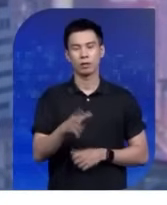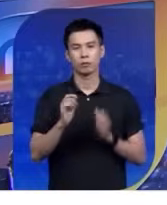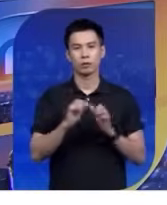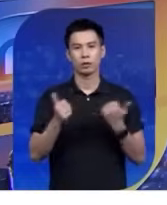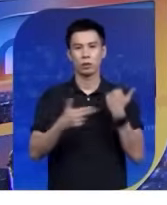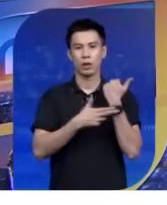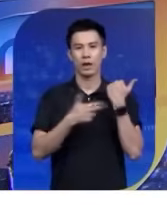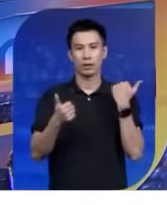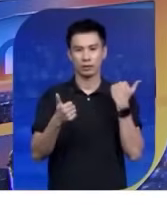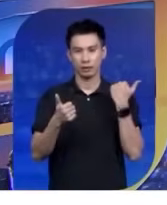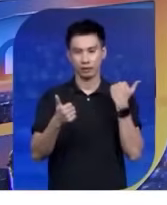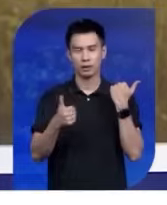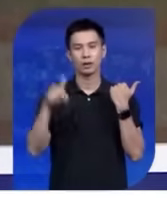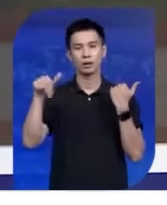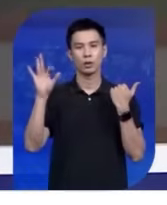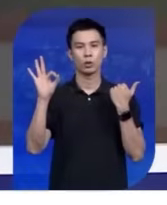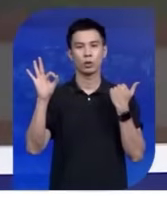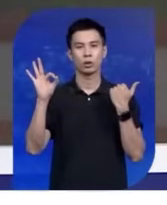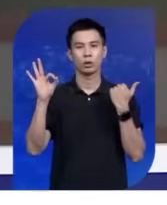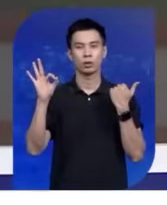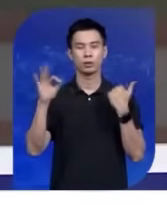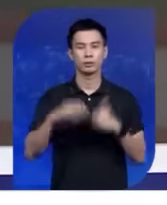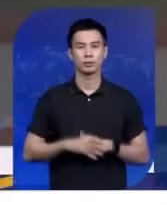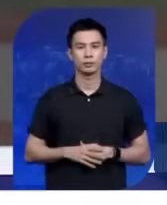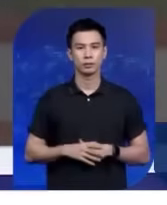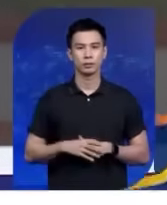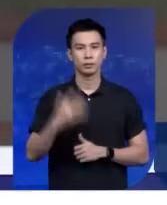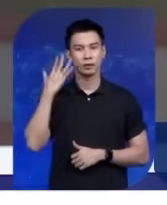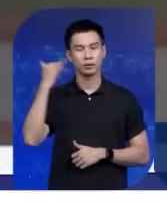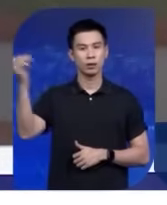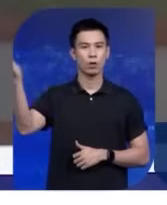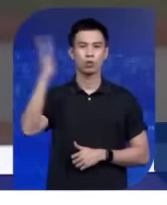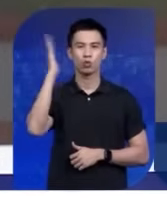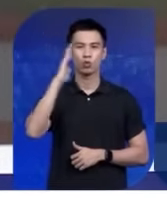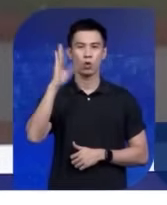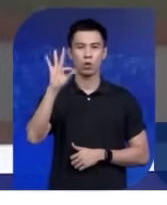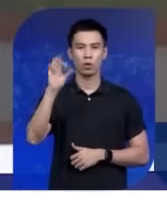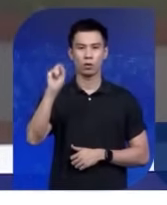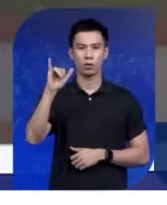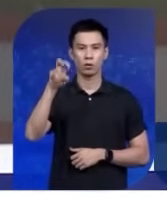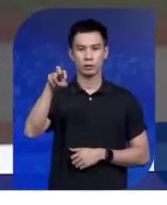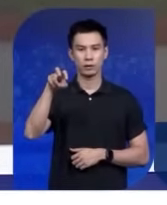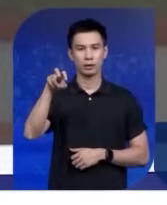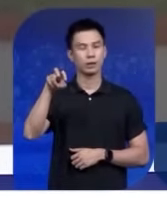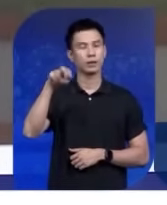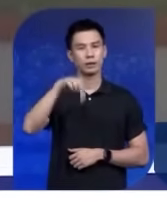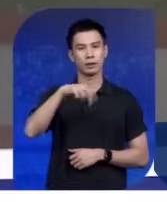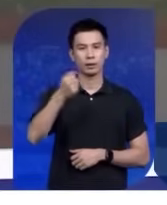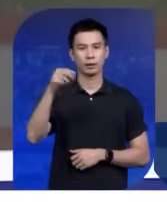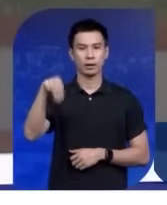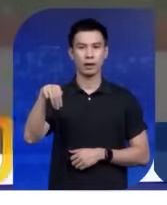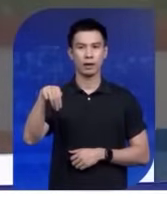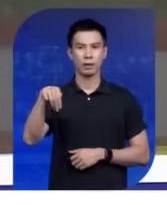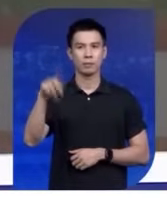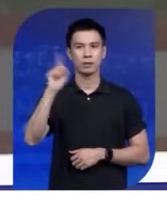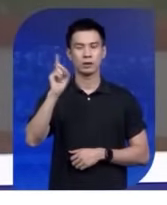Nghệ An đến Ninh Thuận nguyên nhân gây nắng nóng kéo dài là do gió Tây Nam vượt qua dãy Trường Sơn gây hiệu ứng phơn